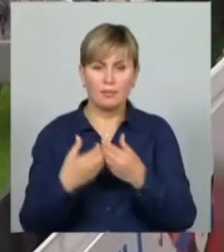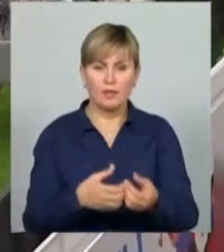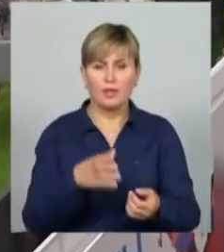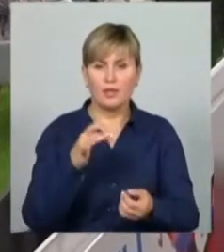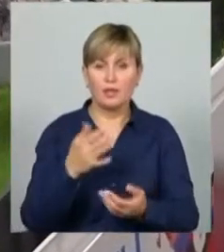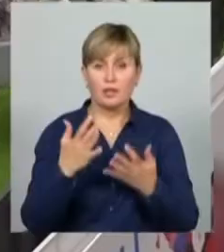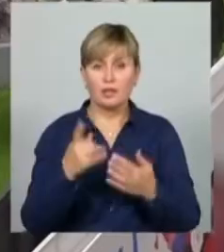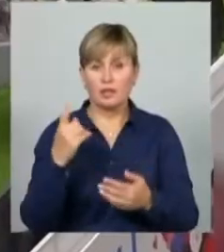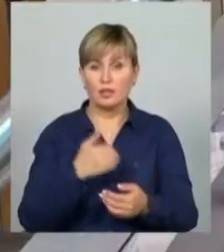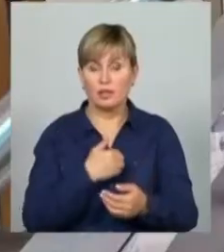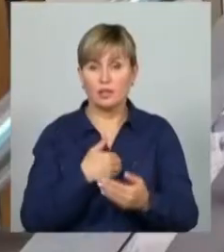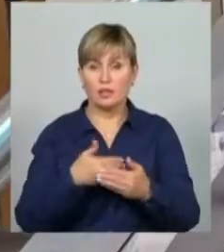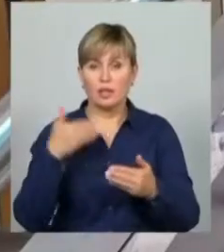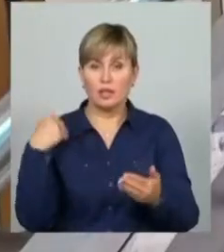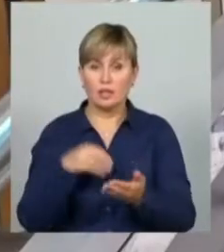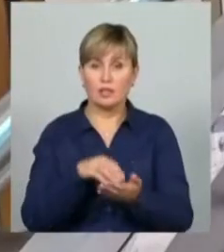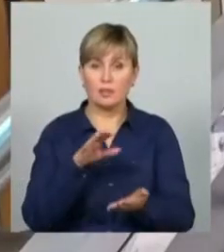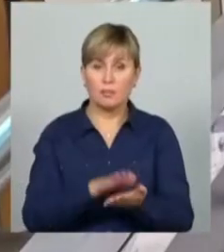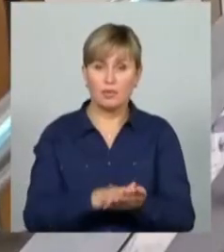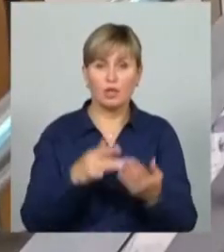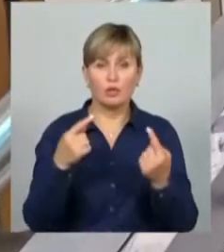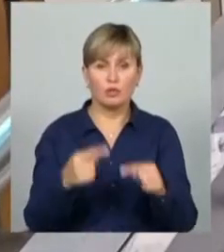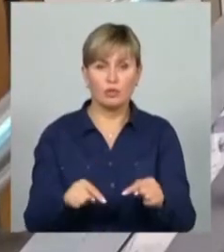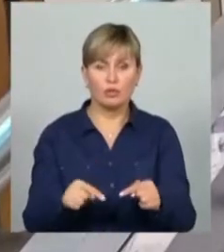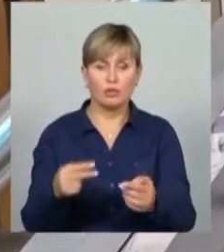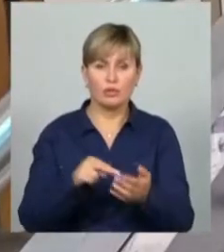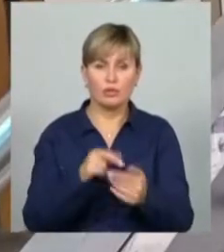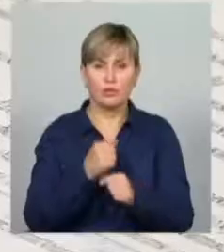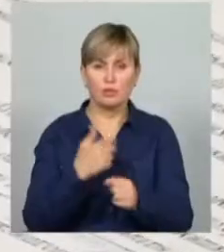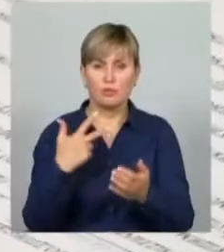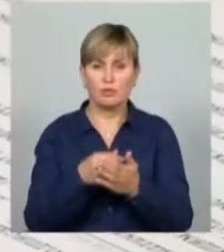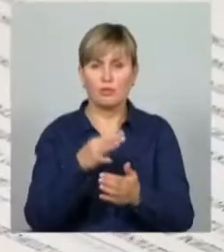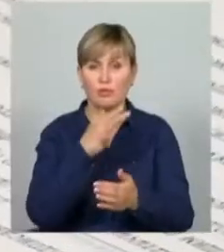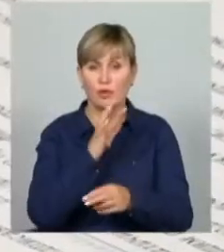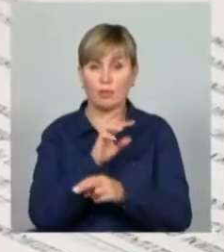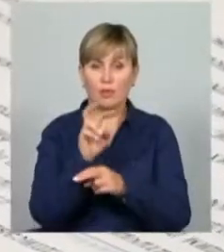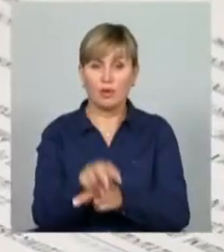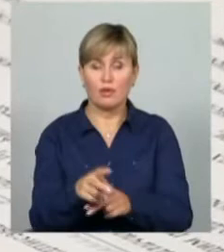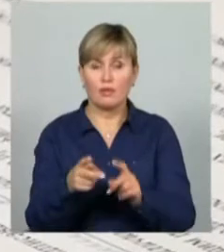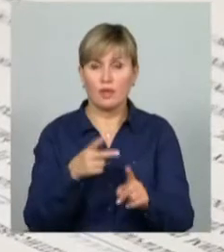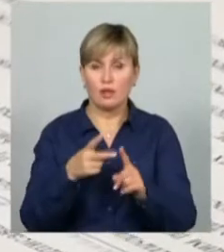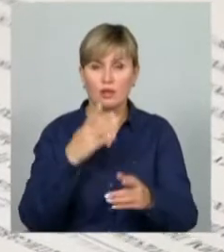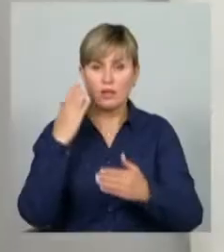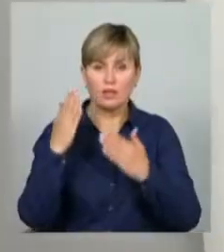если одни предпочитают заранее записываться на прием, то другие ставят прививку во время походов в торгово-развлекательные центры и